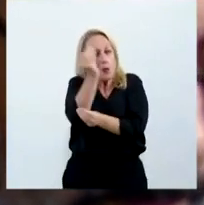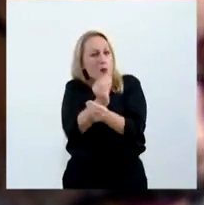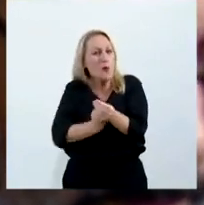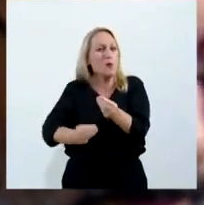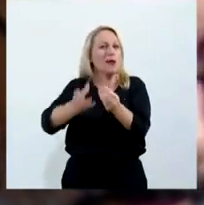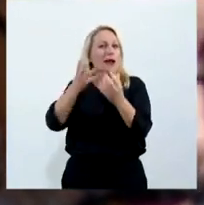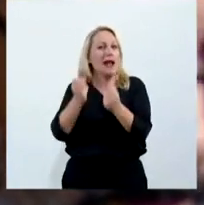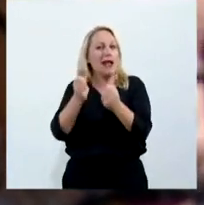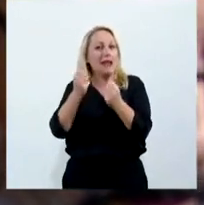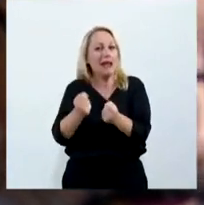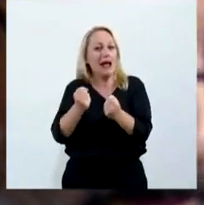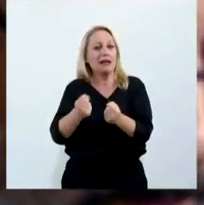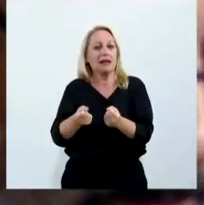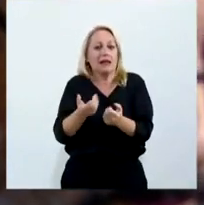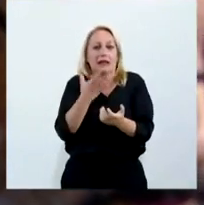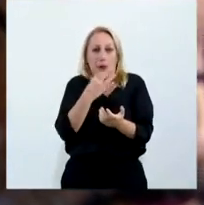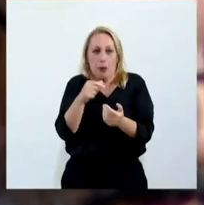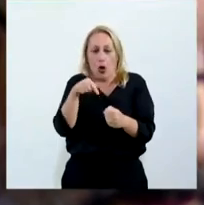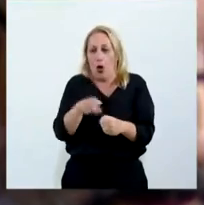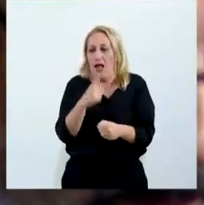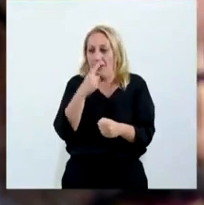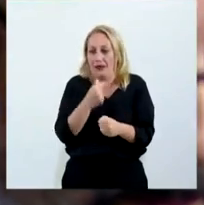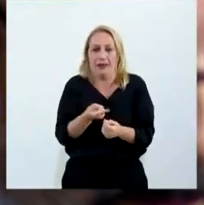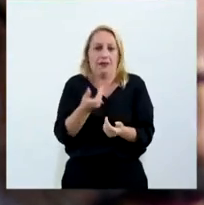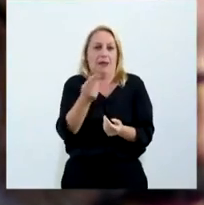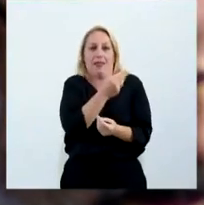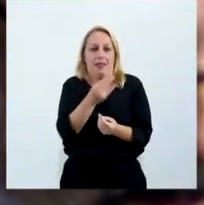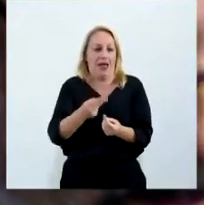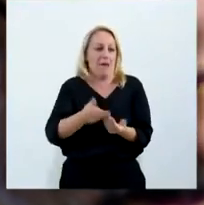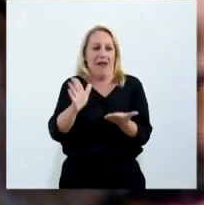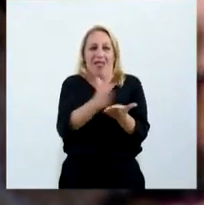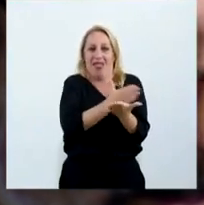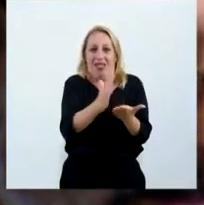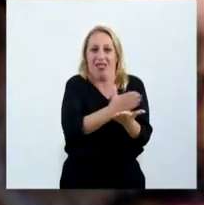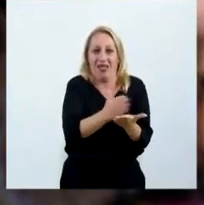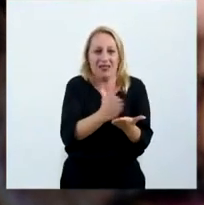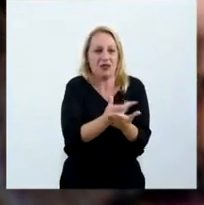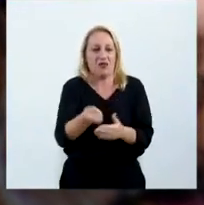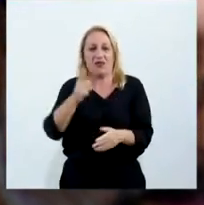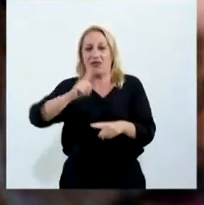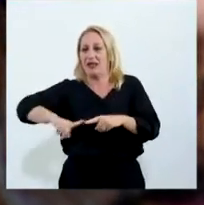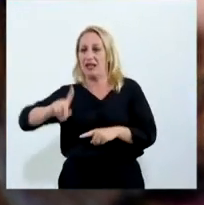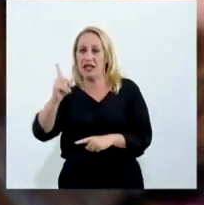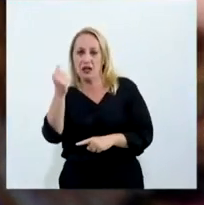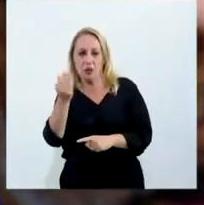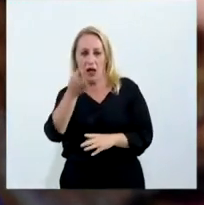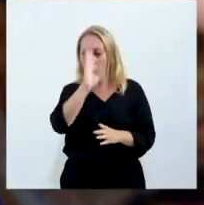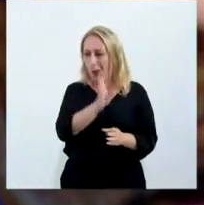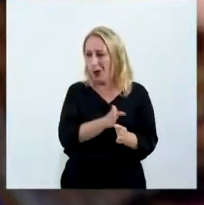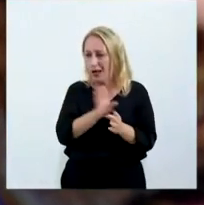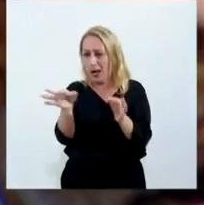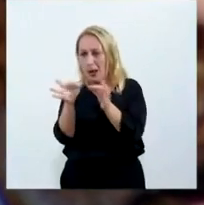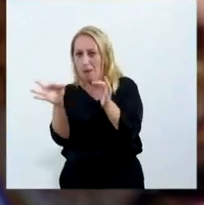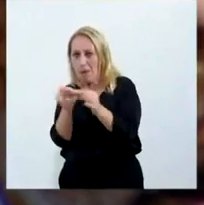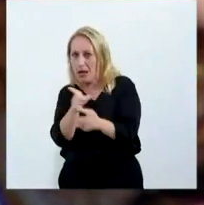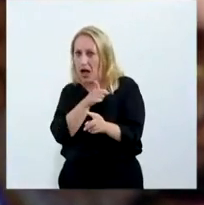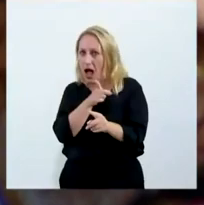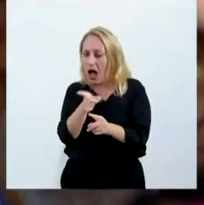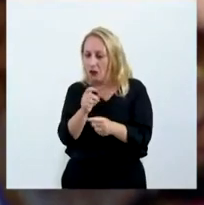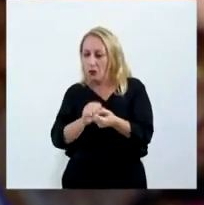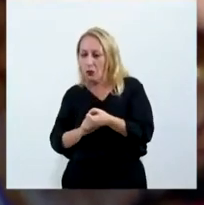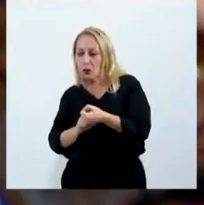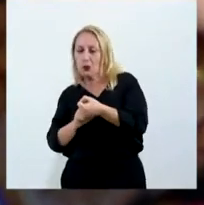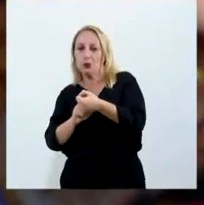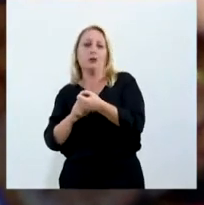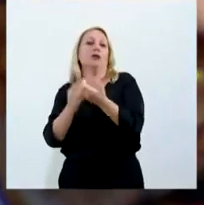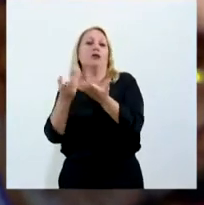περιθώρια δεδομένων και των εξελίξεων με τις καταστροφές στην ελληνική οικονομία να πάρετε περαιτέρω μέτρα για να